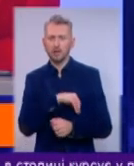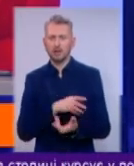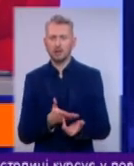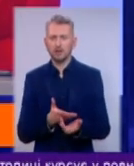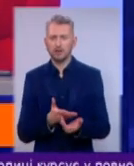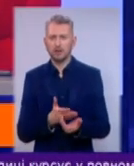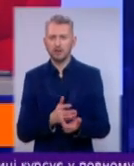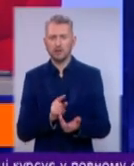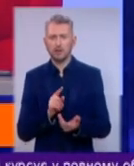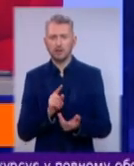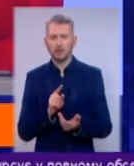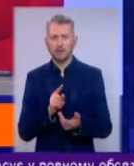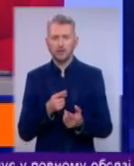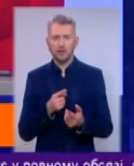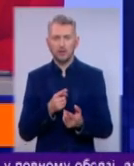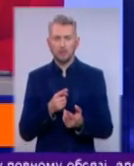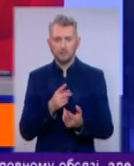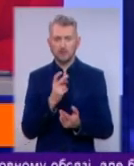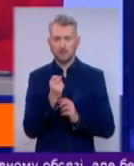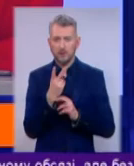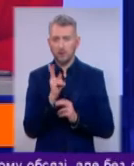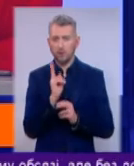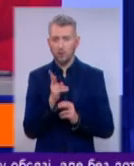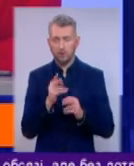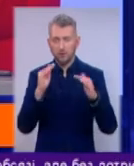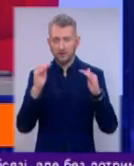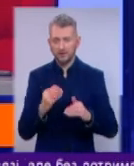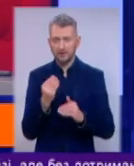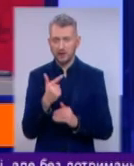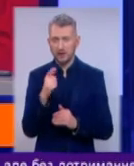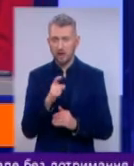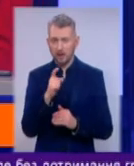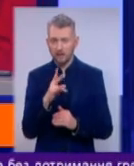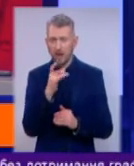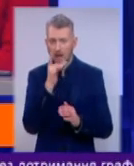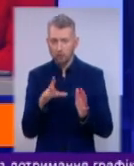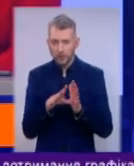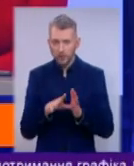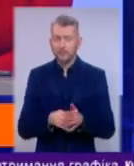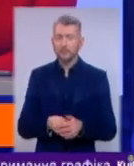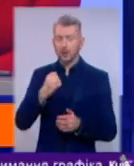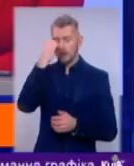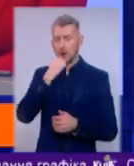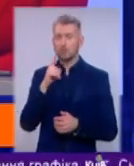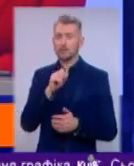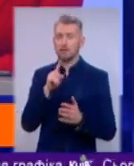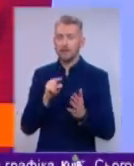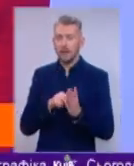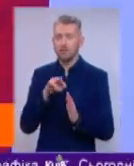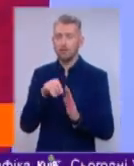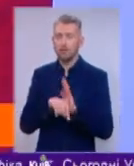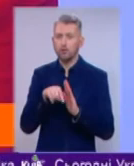ці 12 копійок дали знизити ціну на газ, на електрику? Дякуємо вам за питання. По